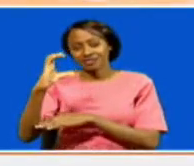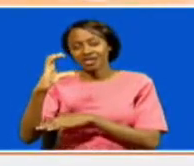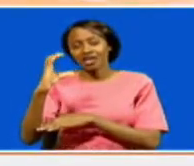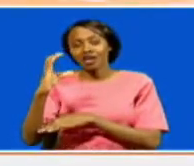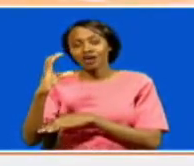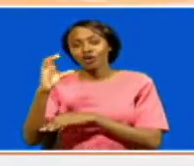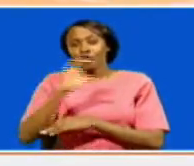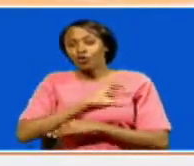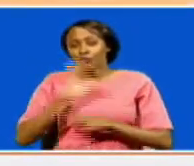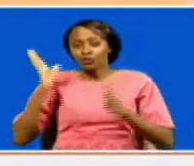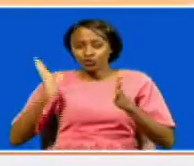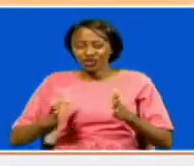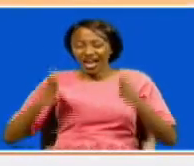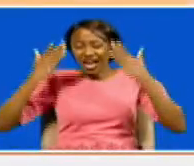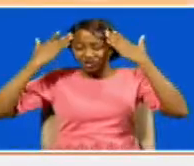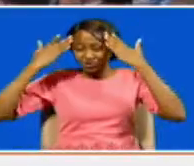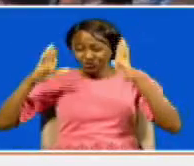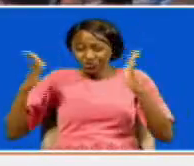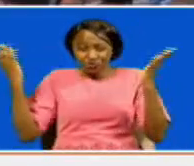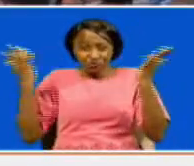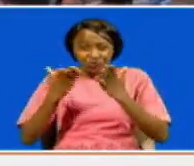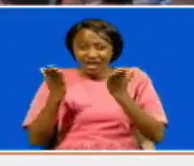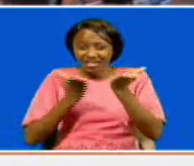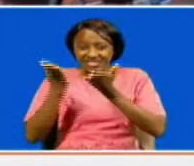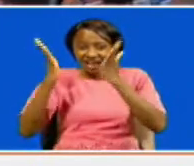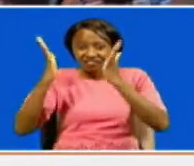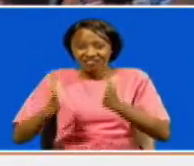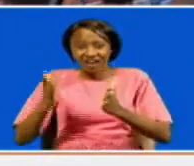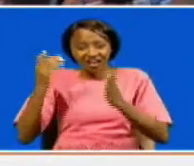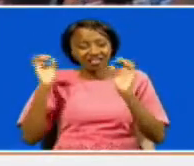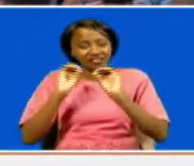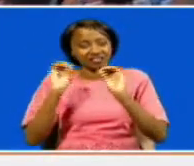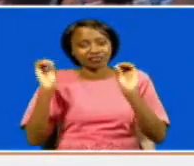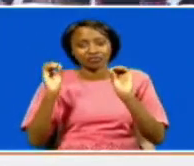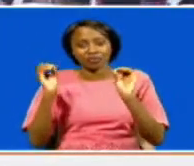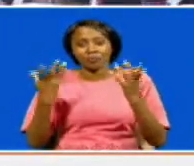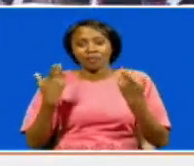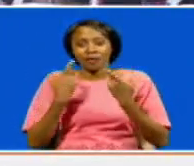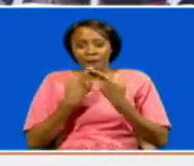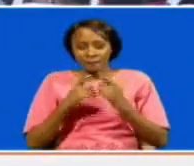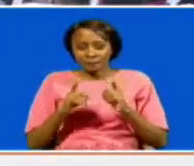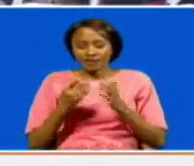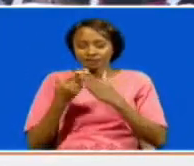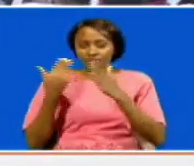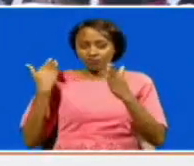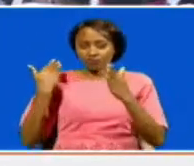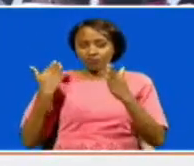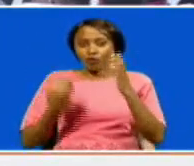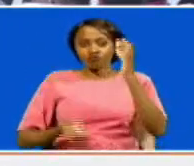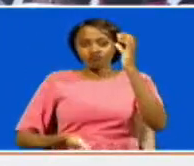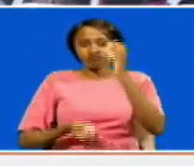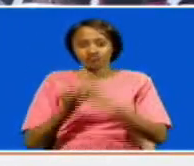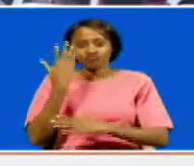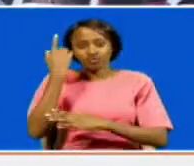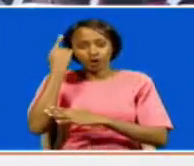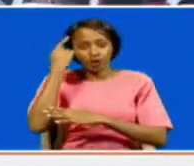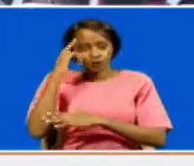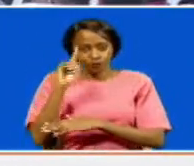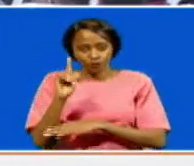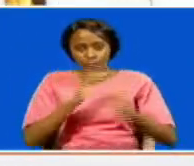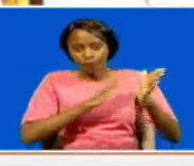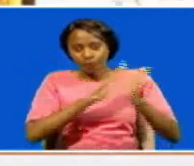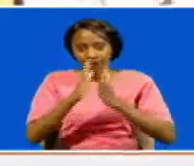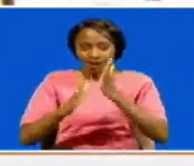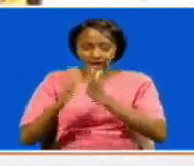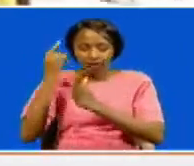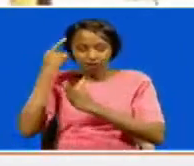would not even know where the server is stored. Rais alizungumza alipokuwa kwenye uzinduzi wa mpango kwa wanagenzi katika utumishi wa